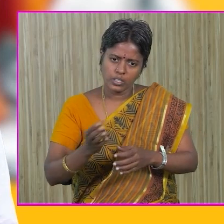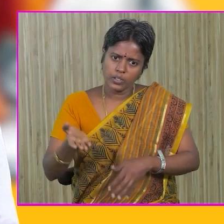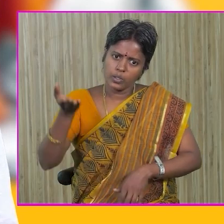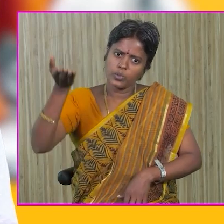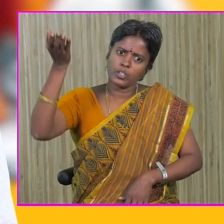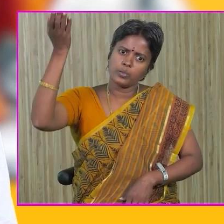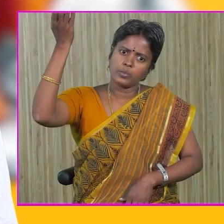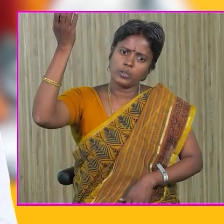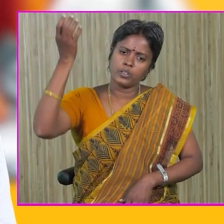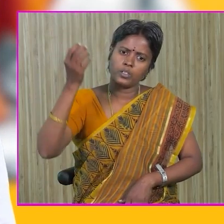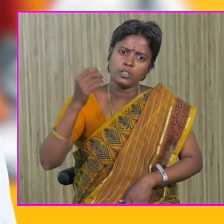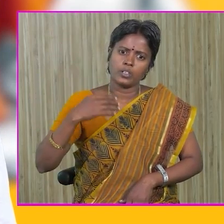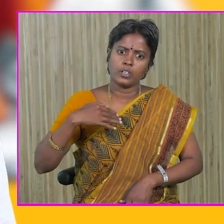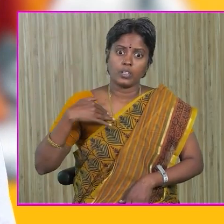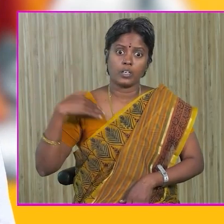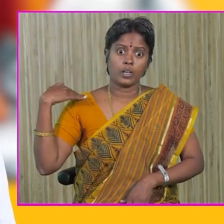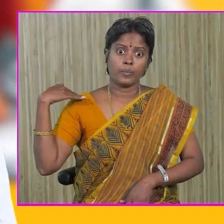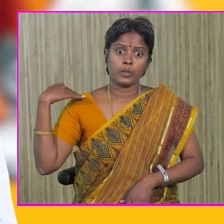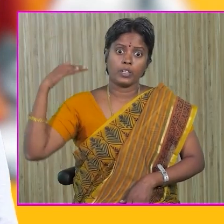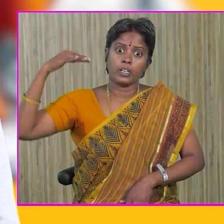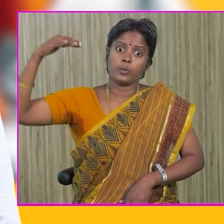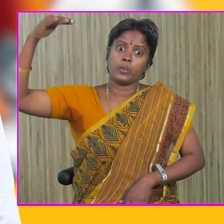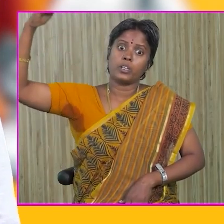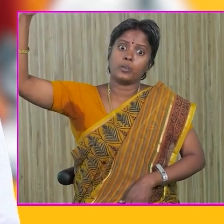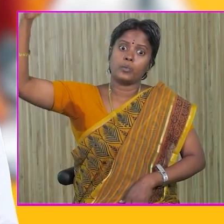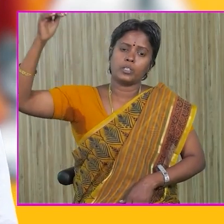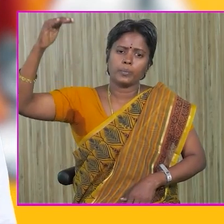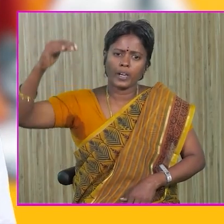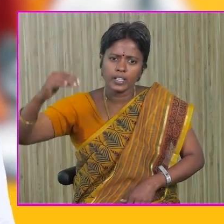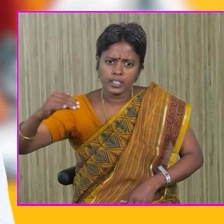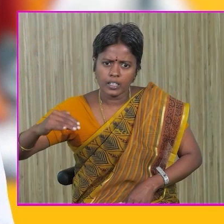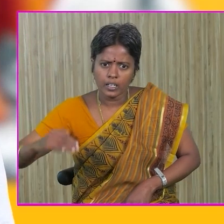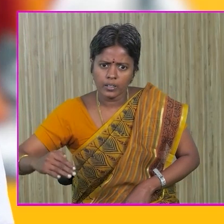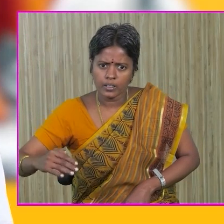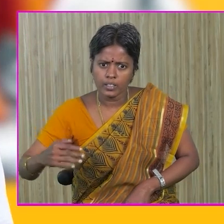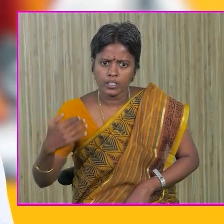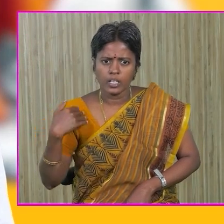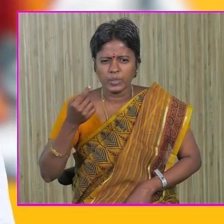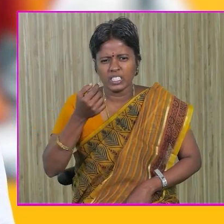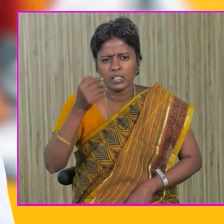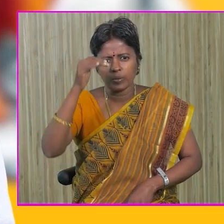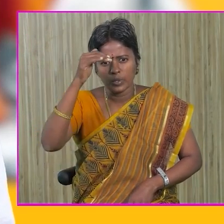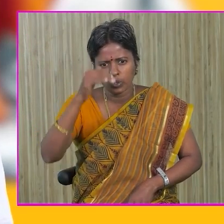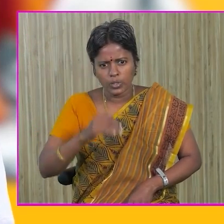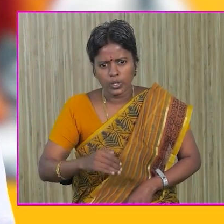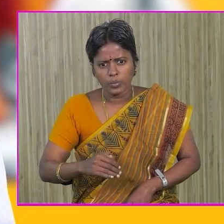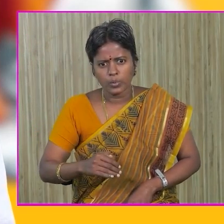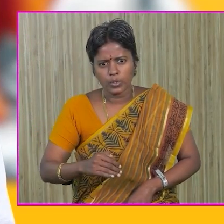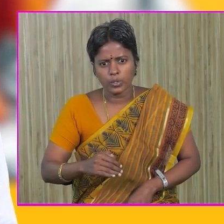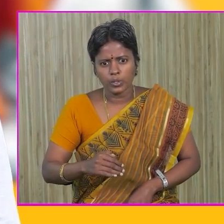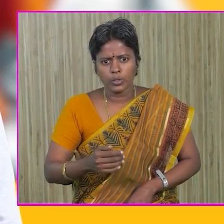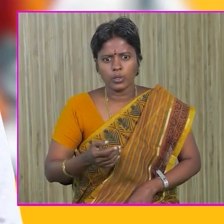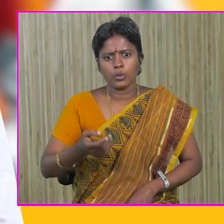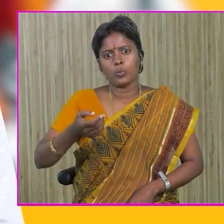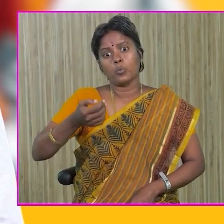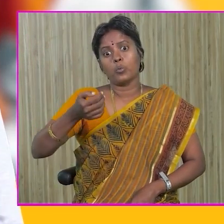அதாவது நம் நிலை உயரும்போது பணிதல் வேண்டும், நம் செல்வமெல்லாம் குறைந்து தாழும்போது ஊக்கத்துடன்